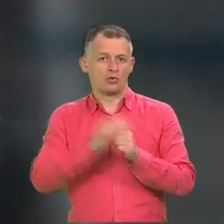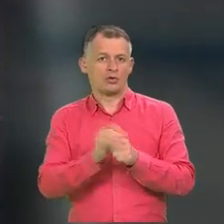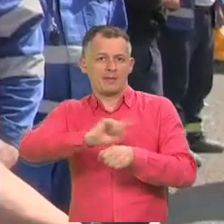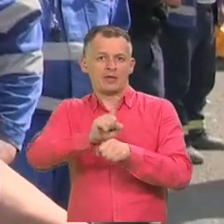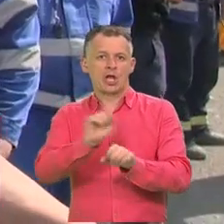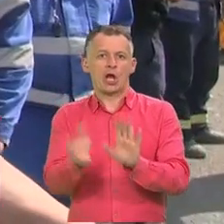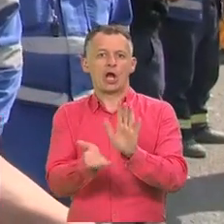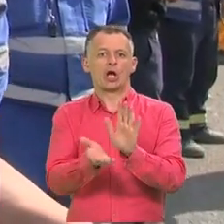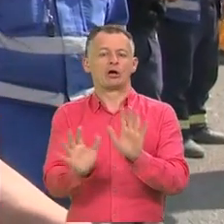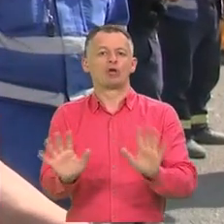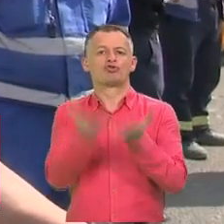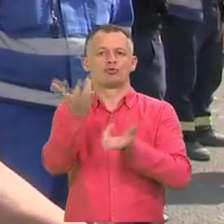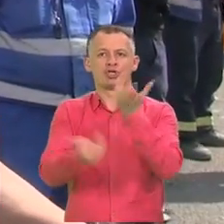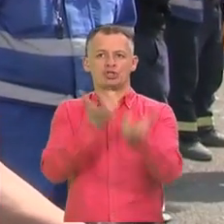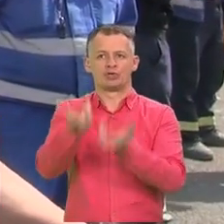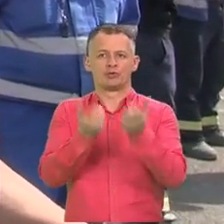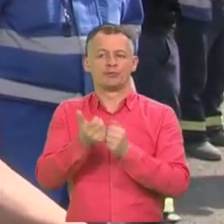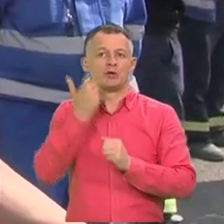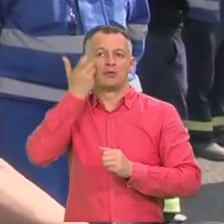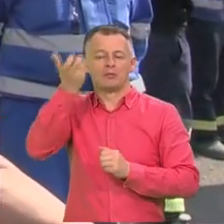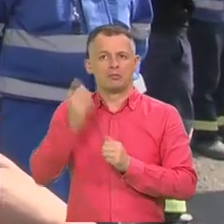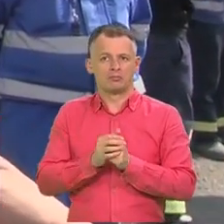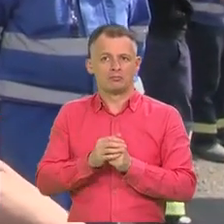incendiul. Când